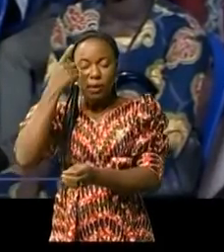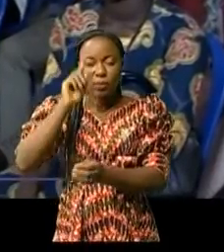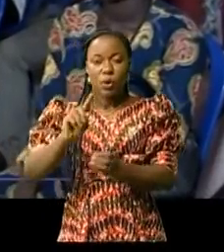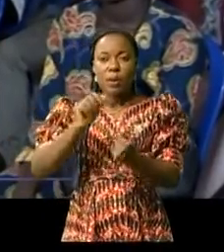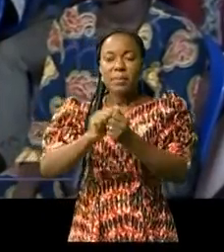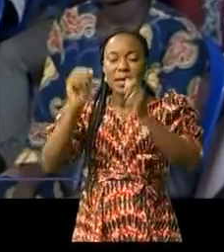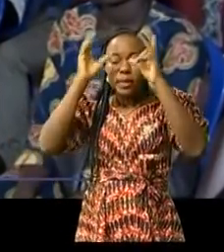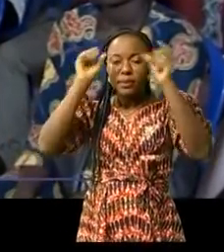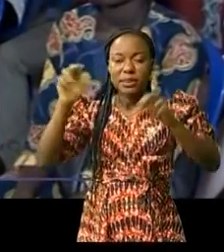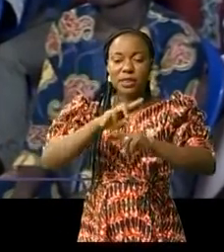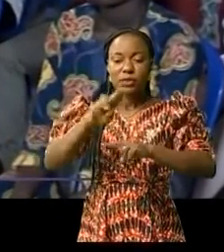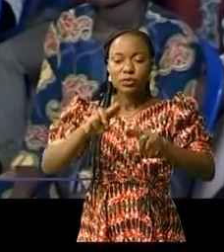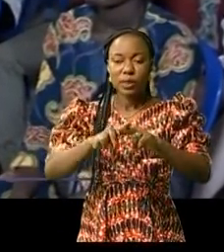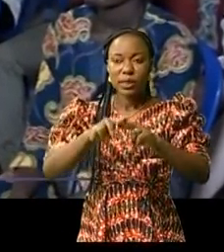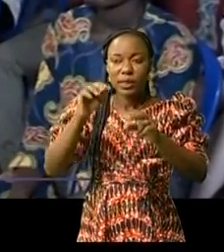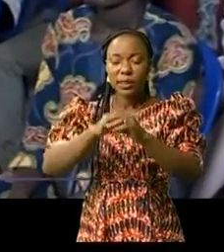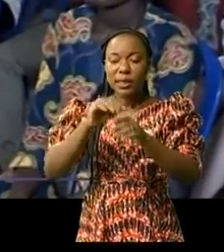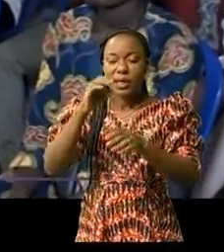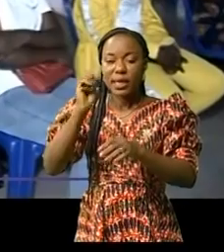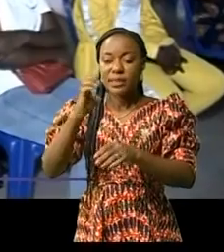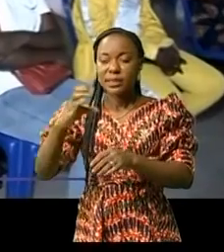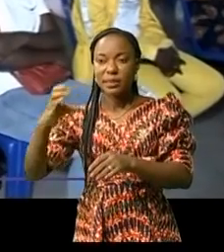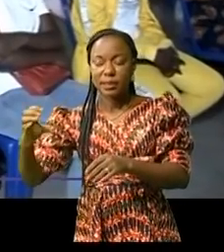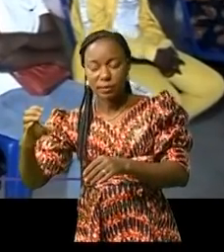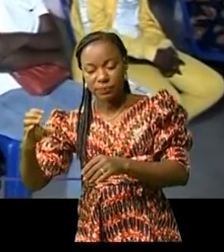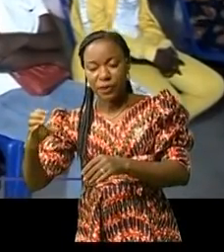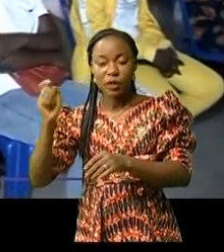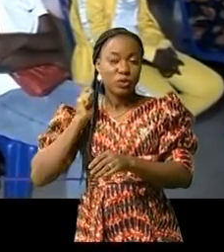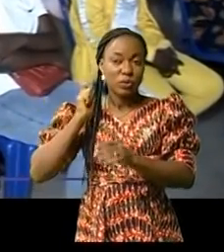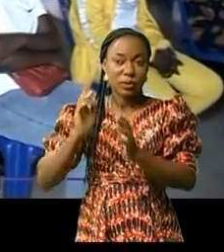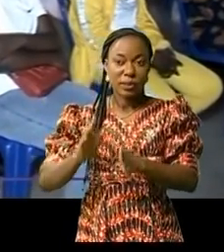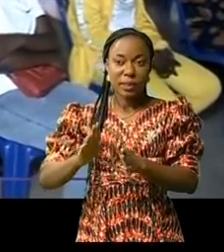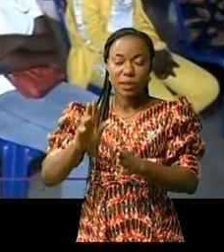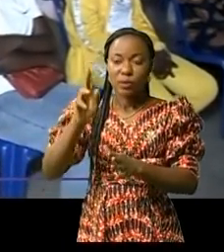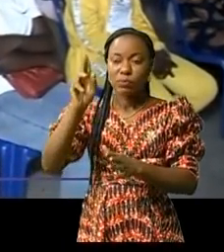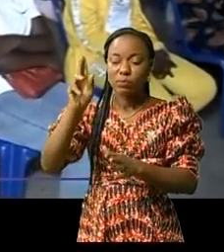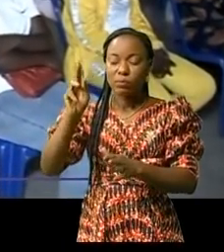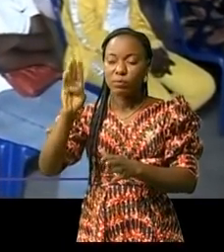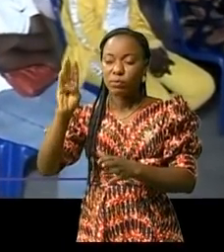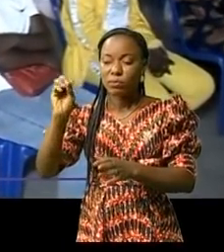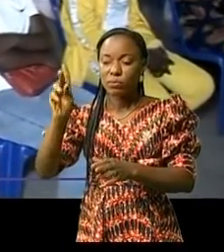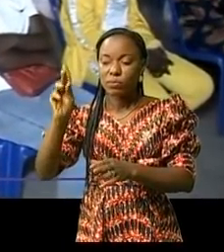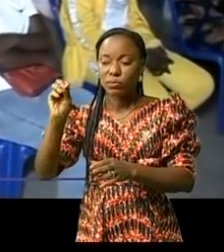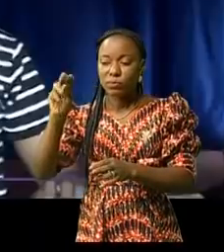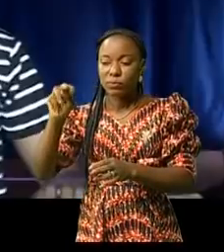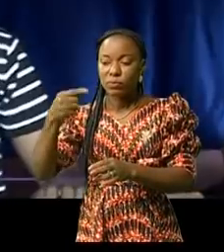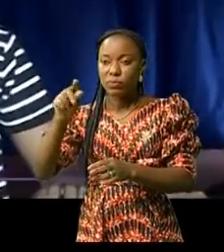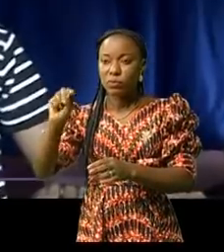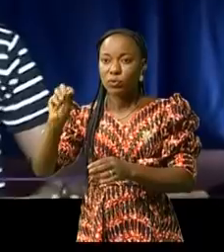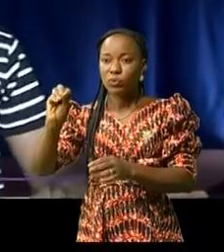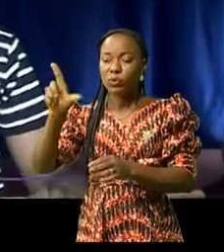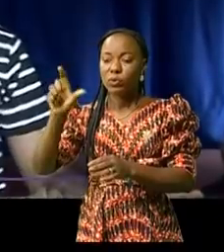le président national de laisser ses le révérend docteur andré beaucoup d'eau à gedeon qui accorde une attention particulière